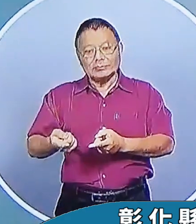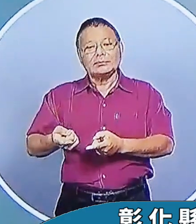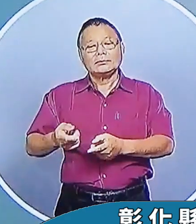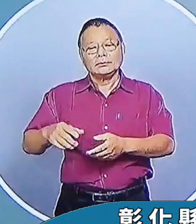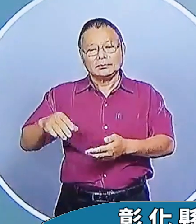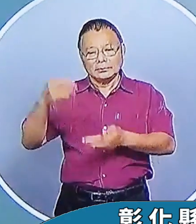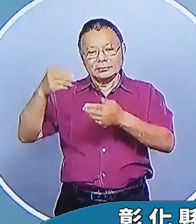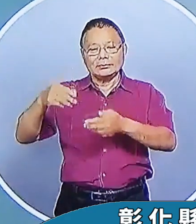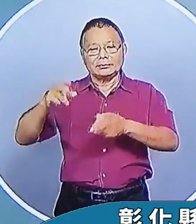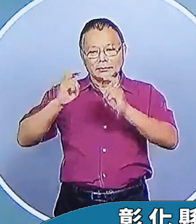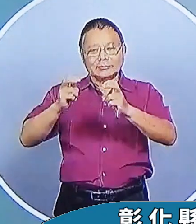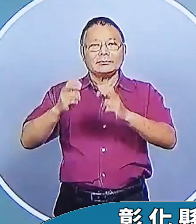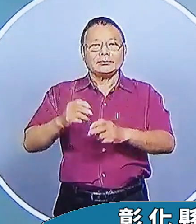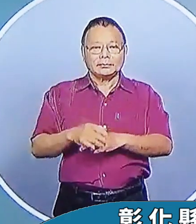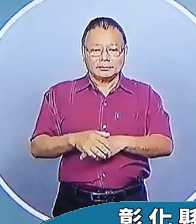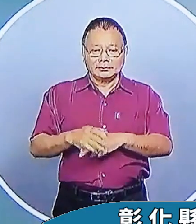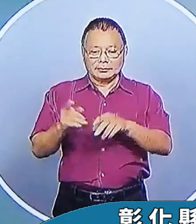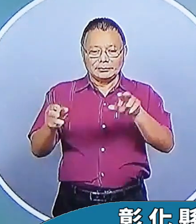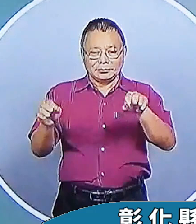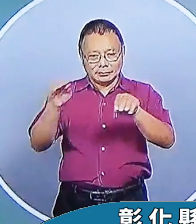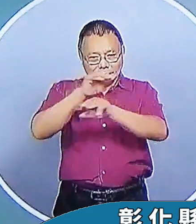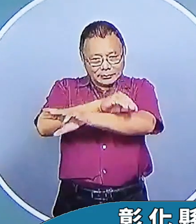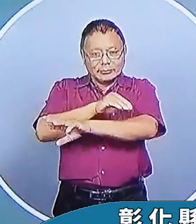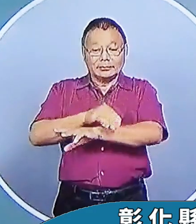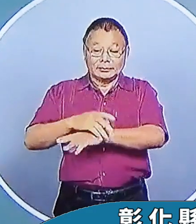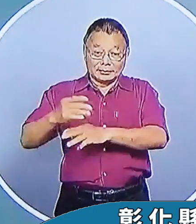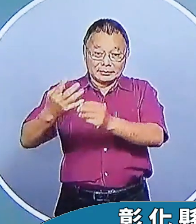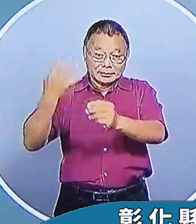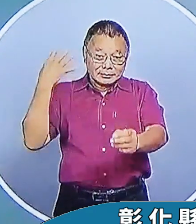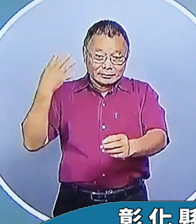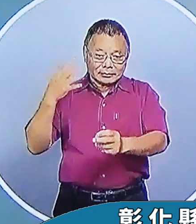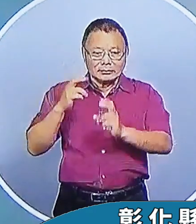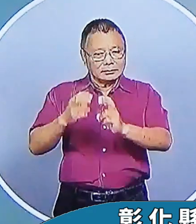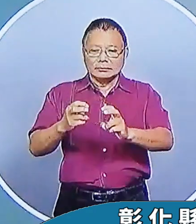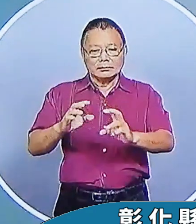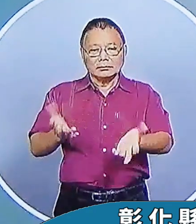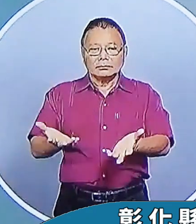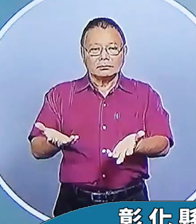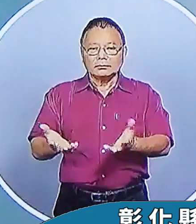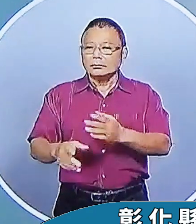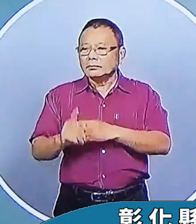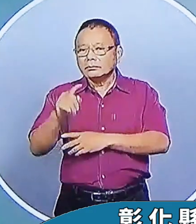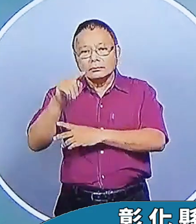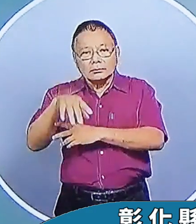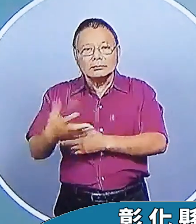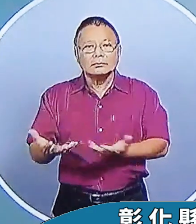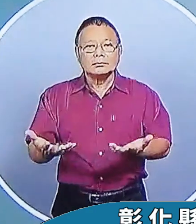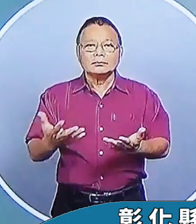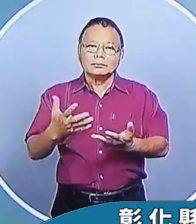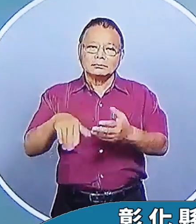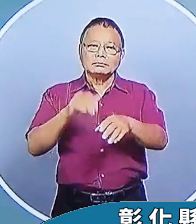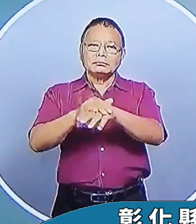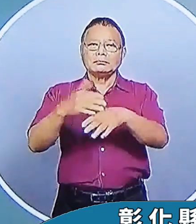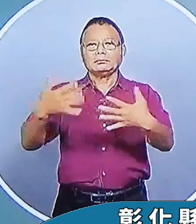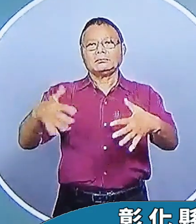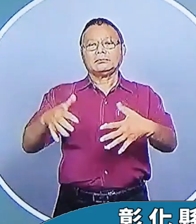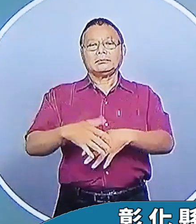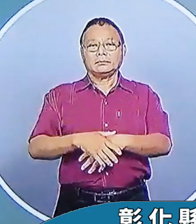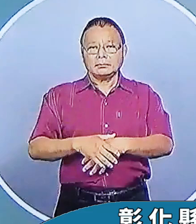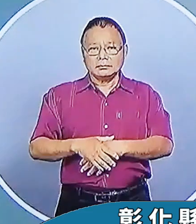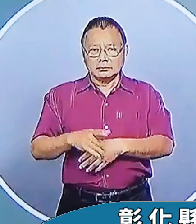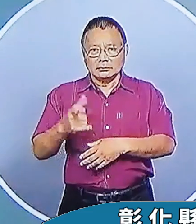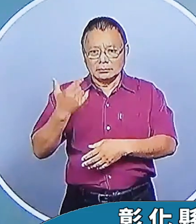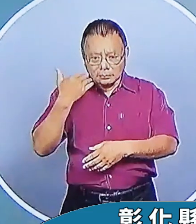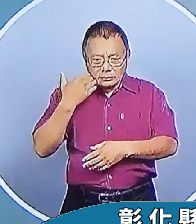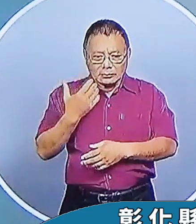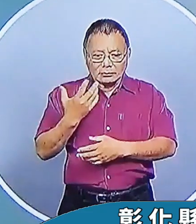们的捷运。所以我感觉讲，我未必决定你四年前所讲的这捷运即摆是倒位，吼，那你认为讲，哎、你还在